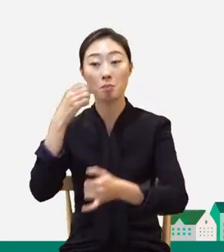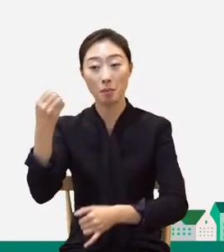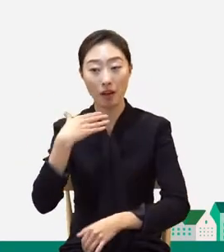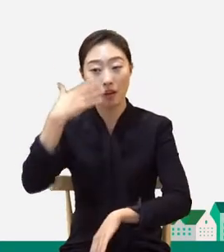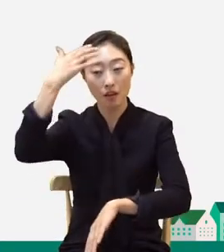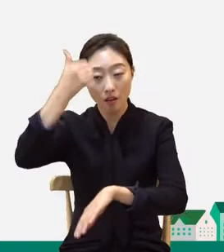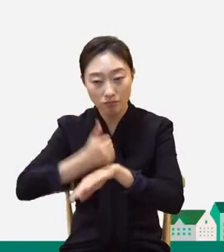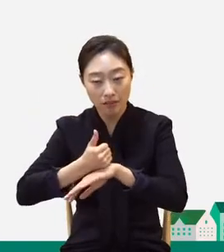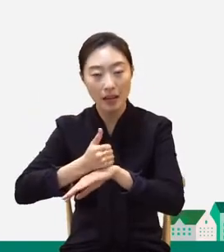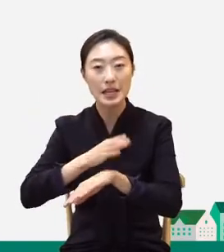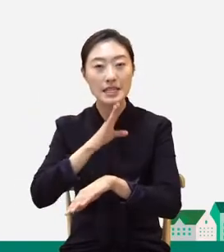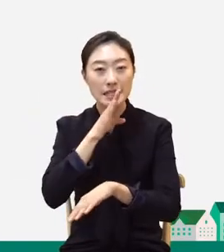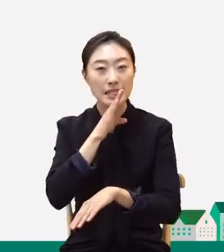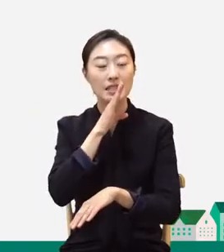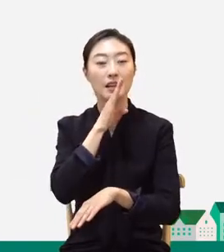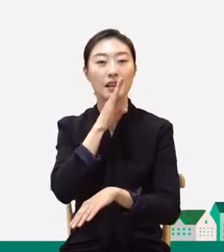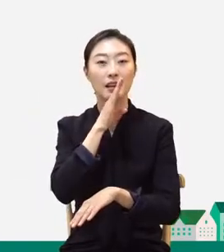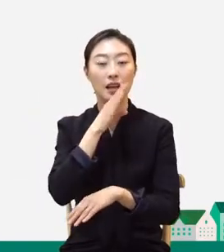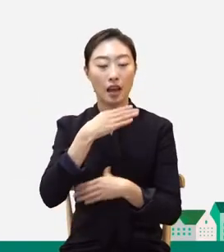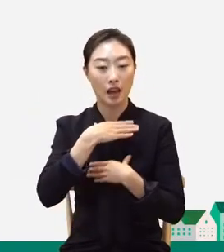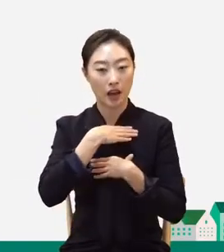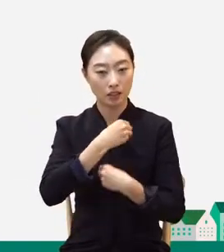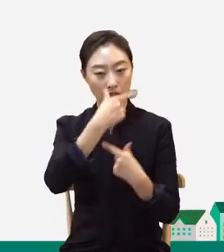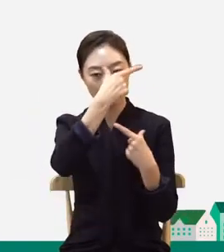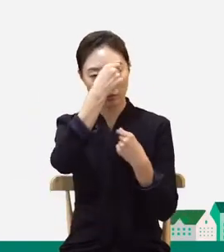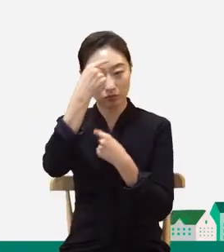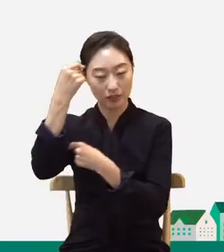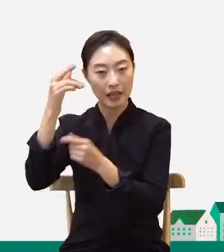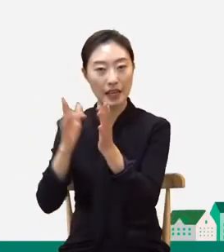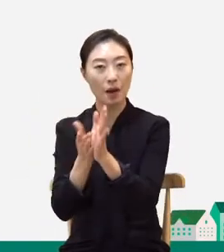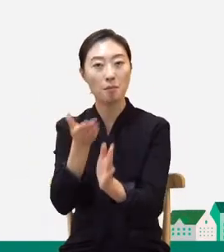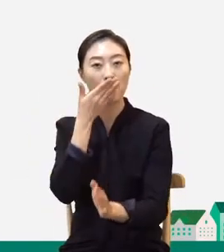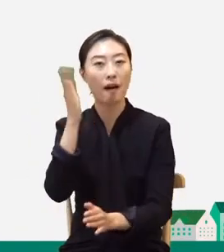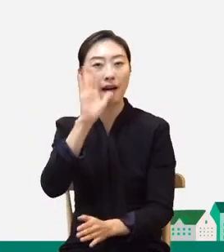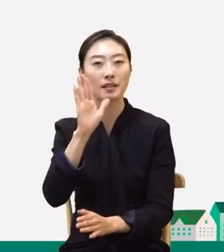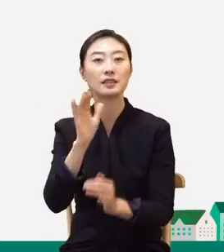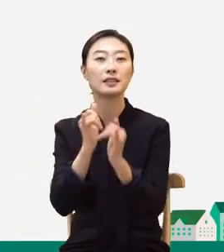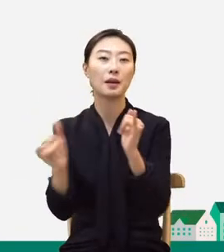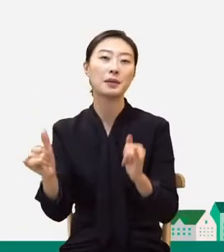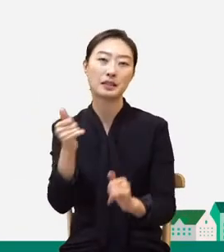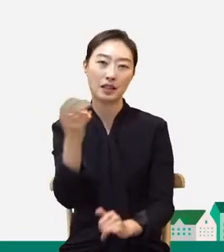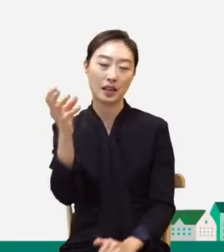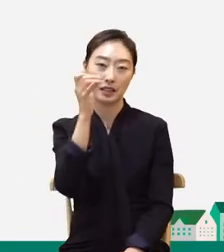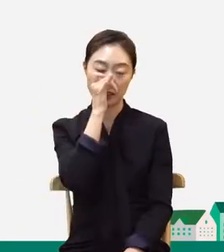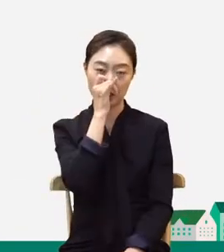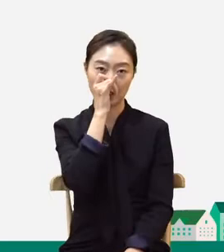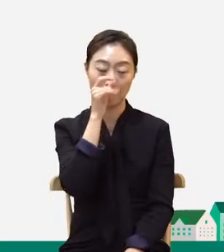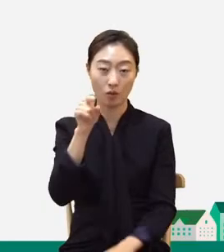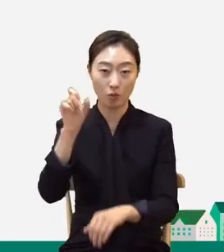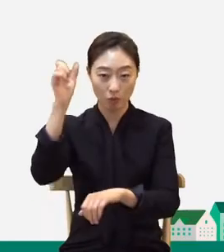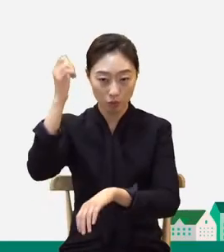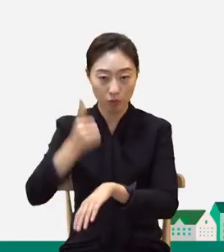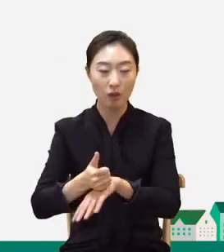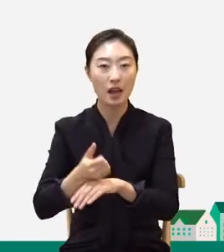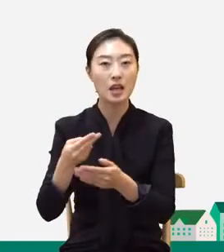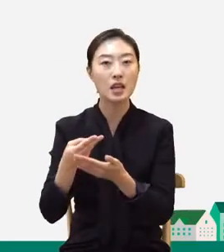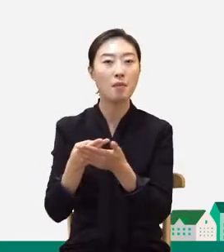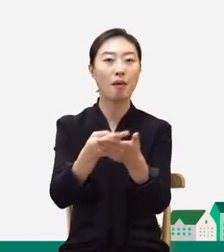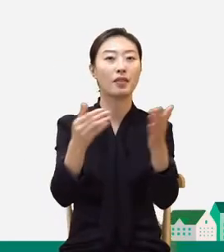실제 안정적인 그 약물 복용이 이루어지지 않는 대상자도 있었습니다. 이로 인해서